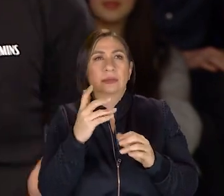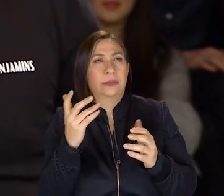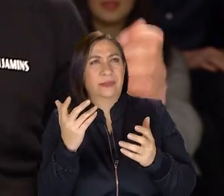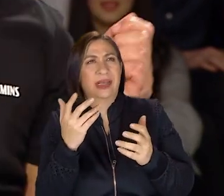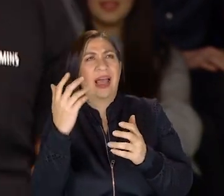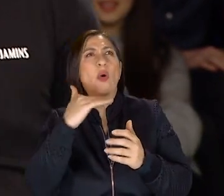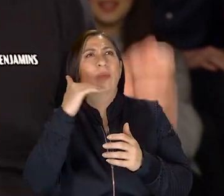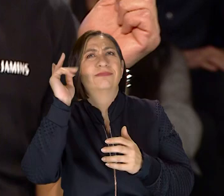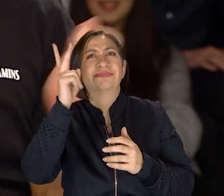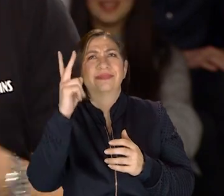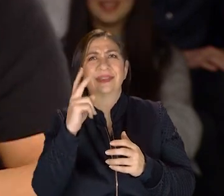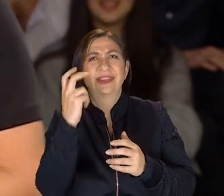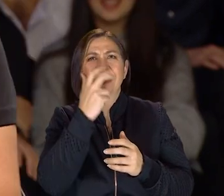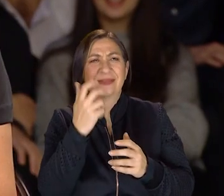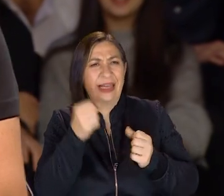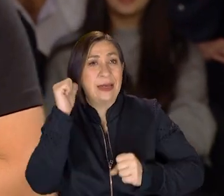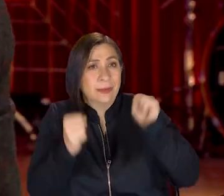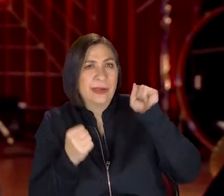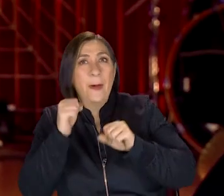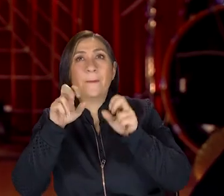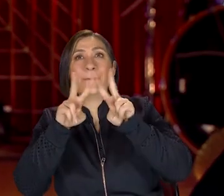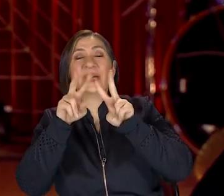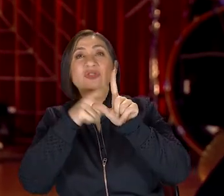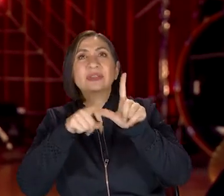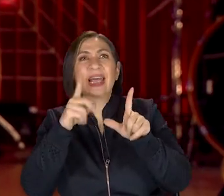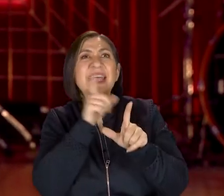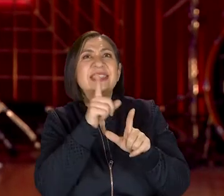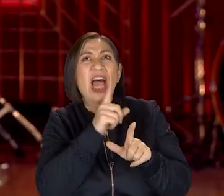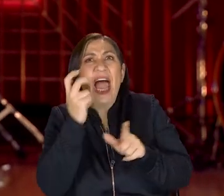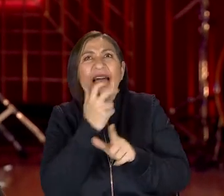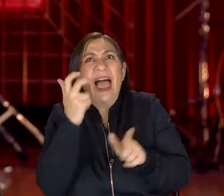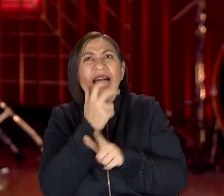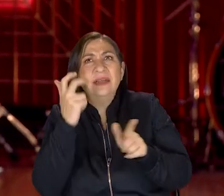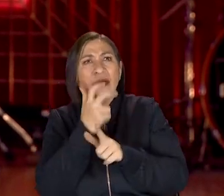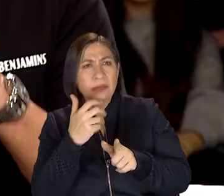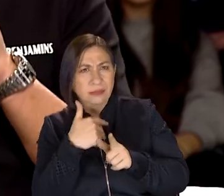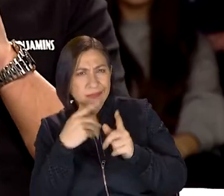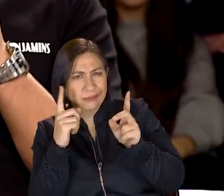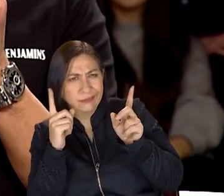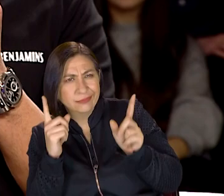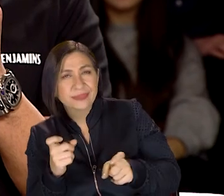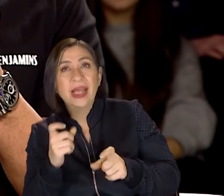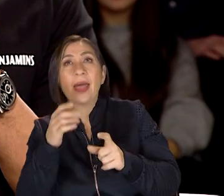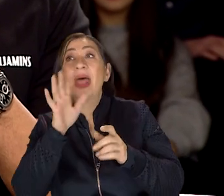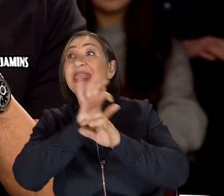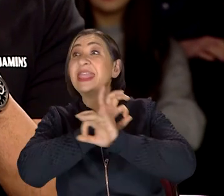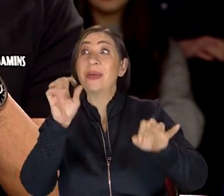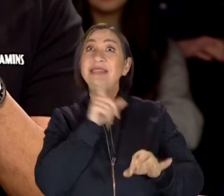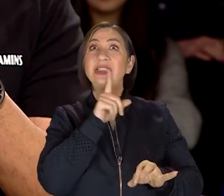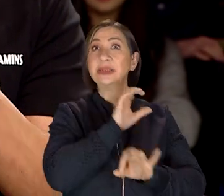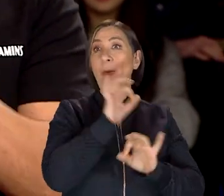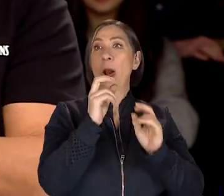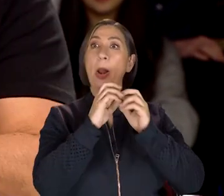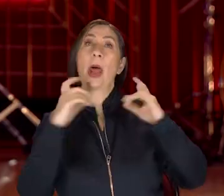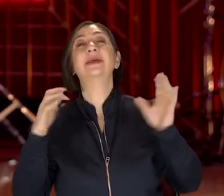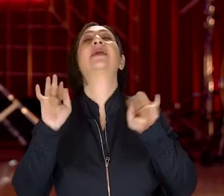it, you know I'm with it. Ha evet, Michael Jackson. Hayır, böyle bir İngilizce şarkılar var orada. Ha. Ama yarım İngilizce.